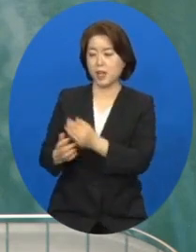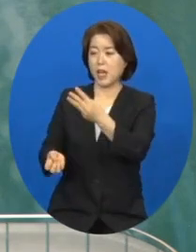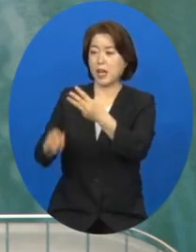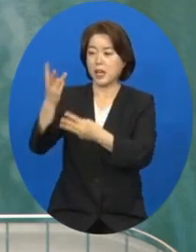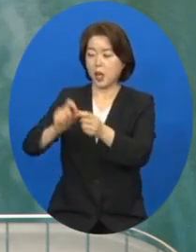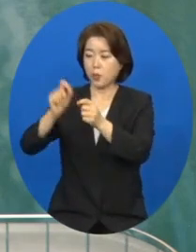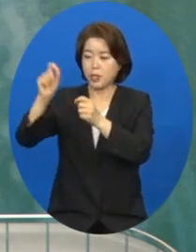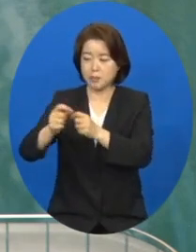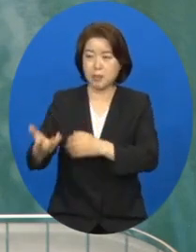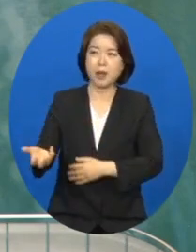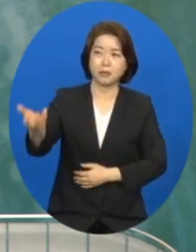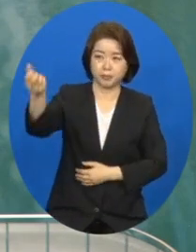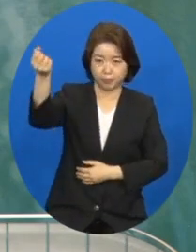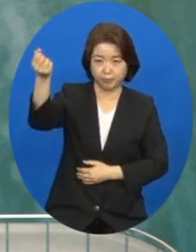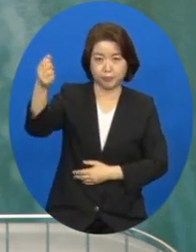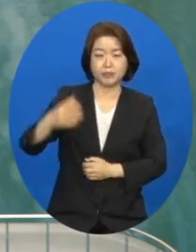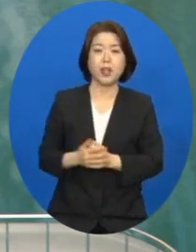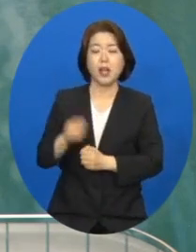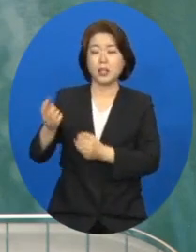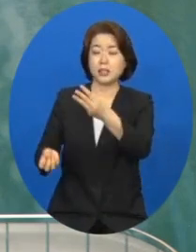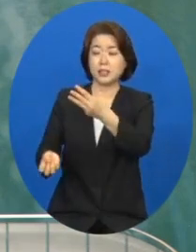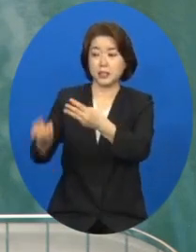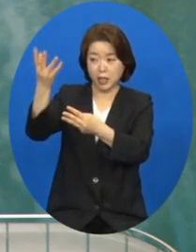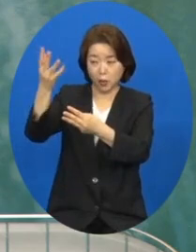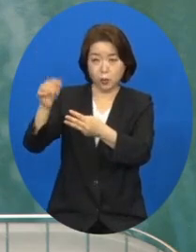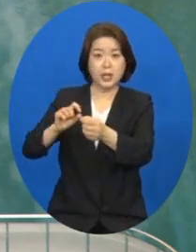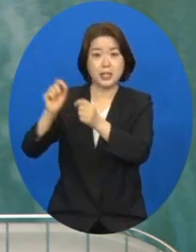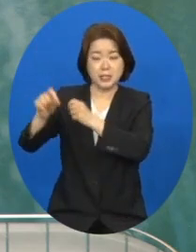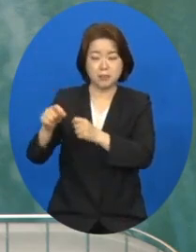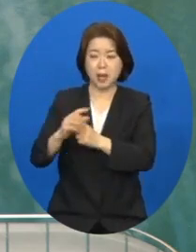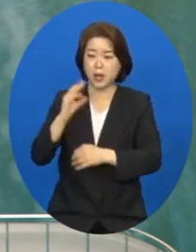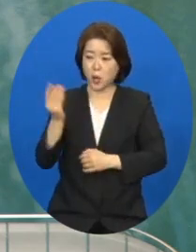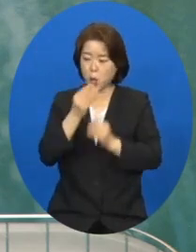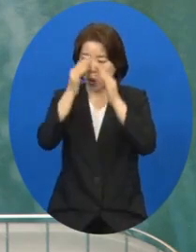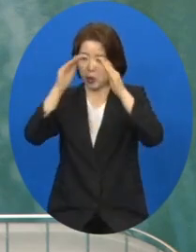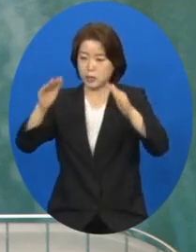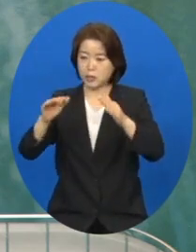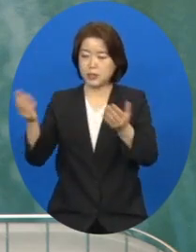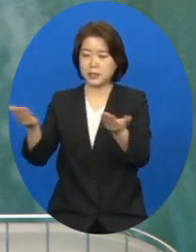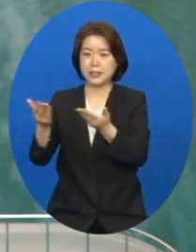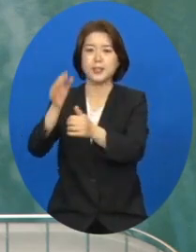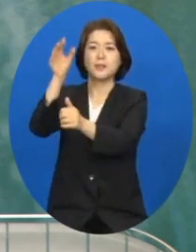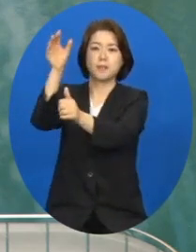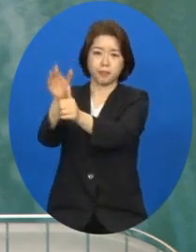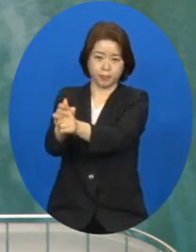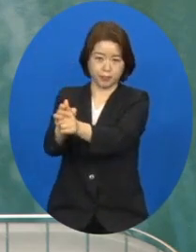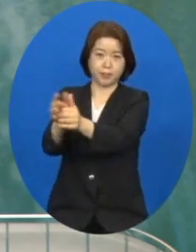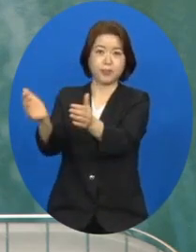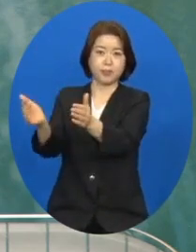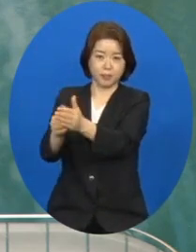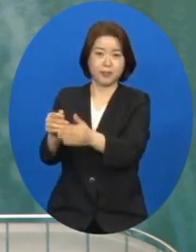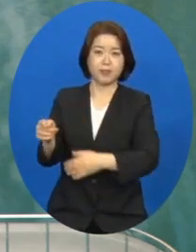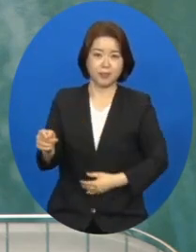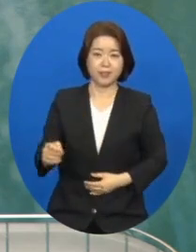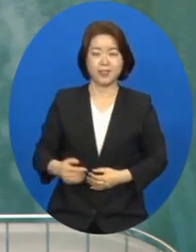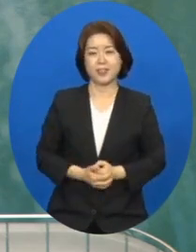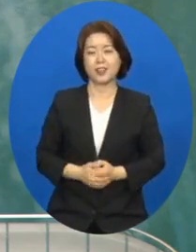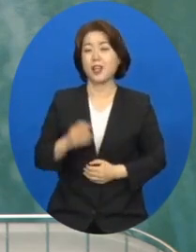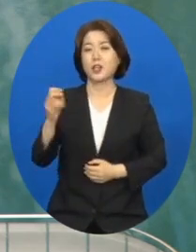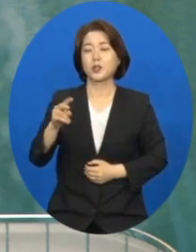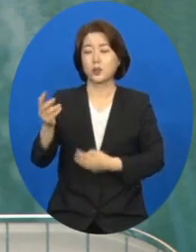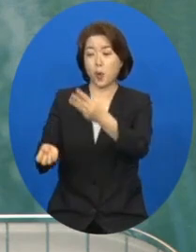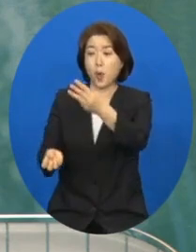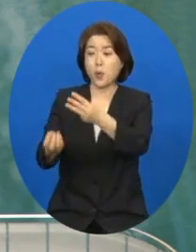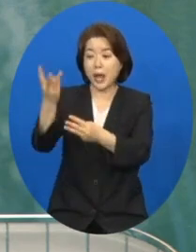소유하시고 그 레위 지파에게 성전 일을 담당하는 일을 맡기셨습니다. 그리고 그